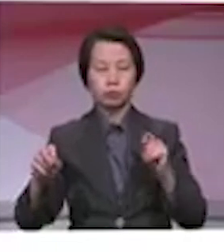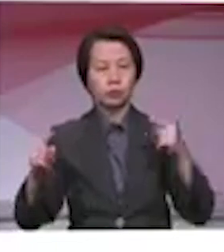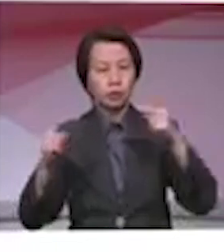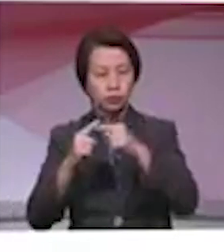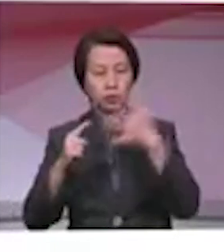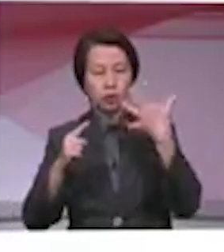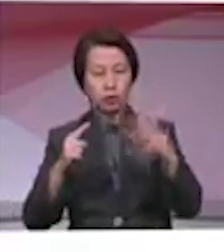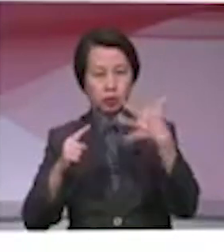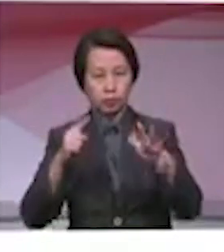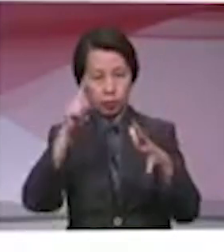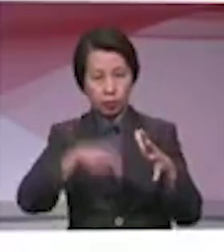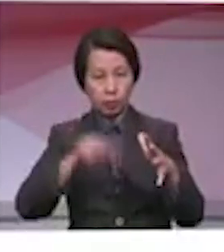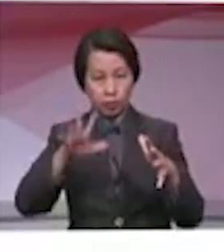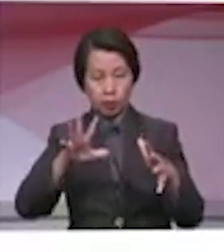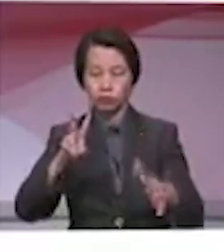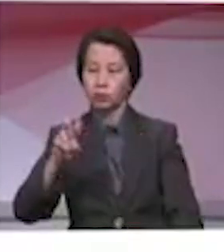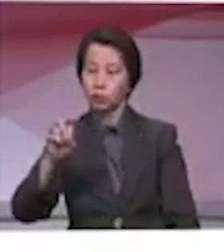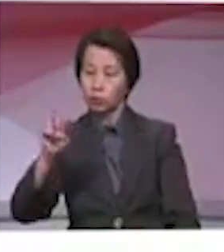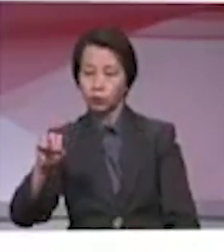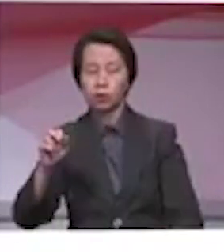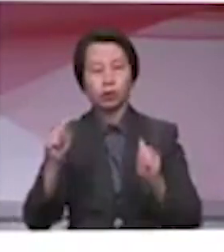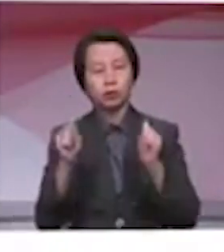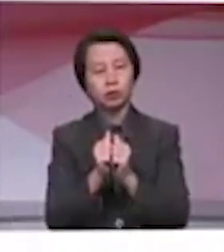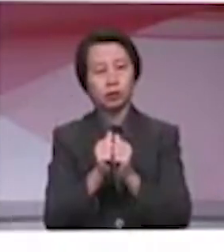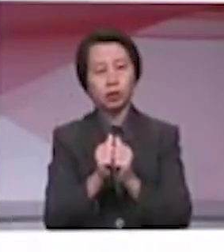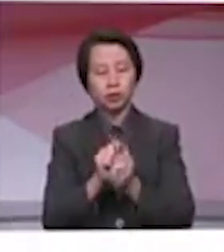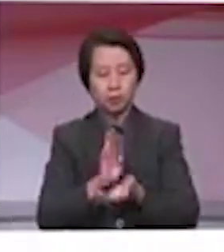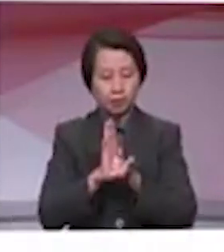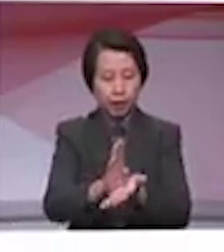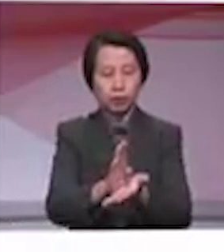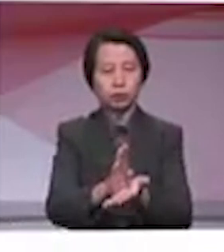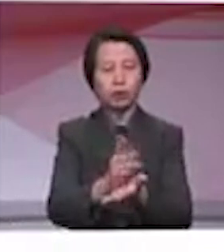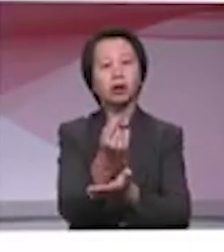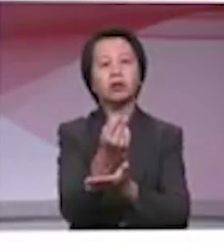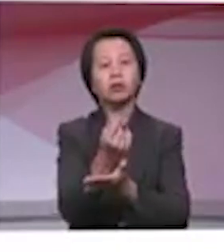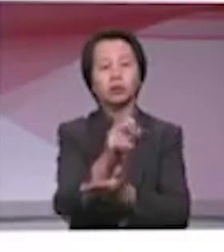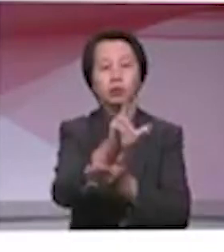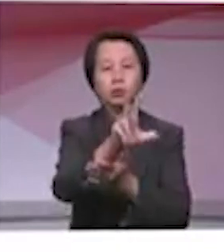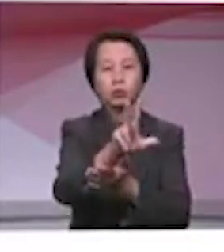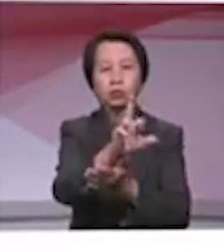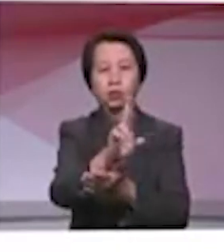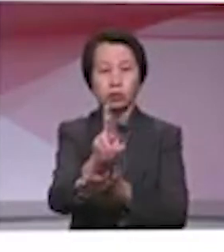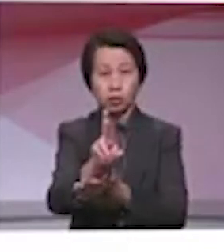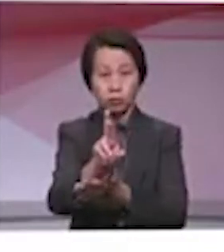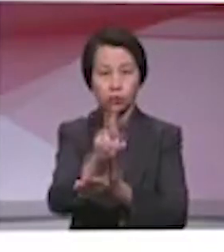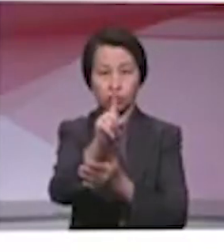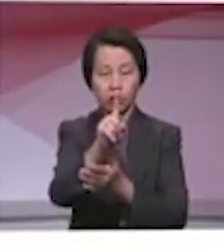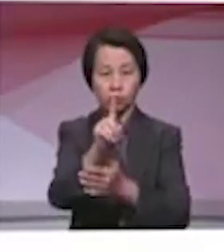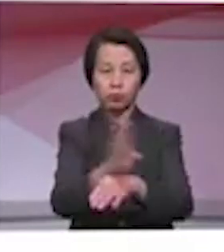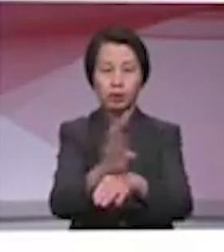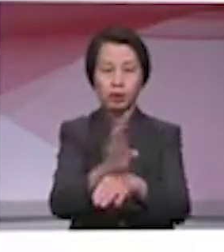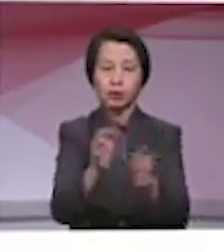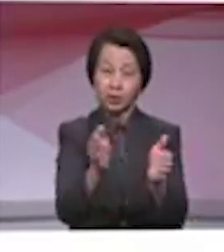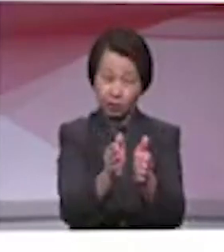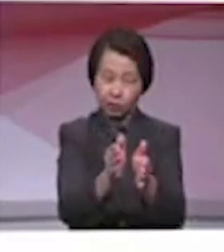hingga 15 Mei 2020 dengan kadar bantuan berjumlah RM3,000 setiap peniaga